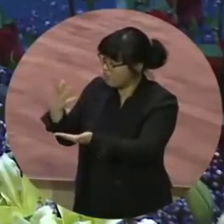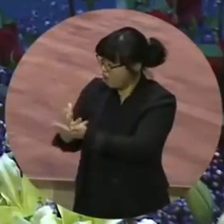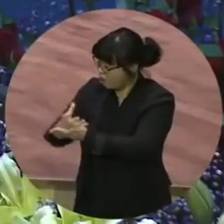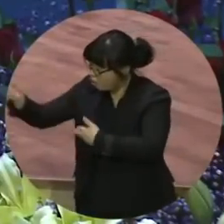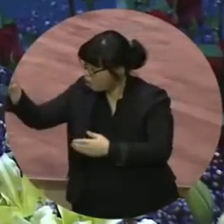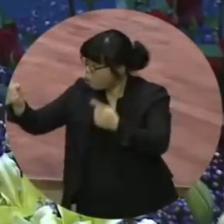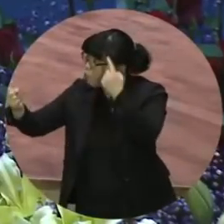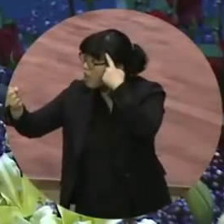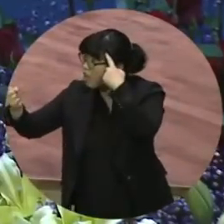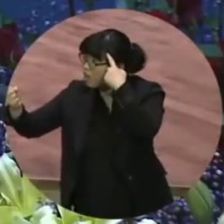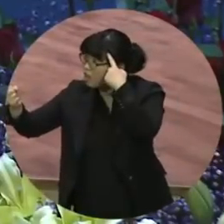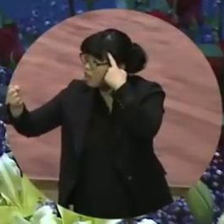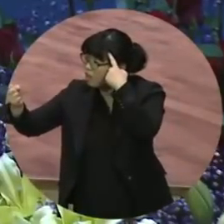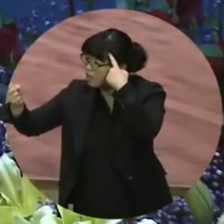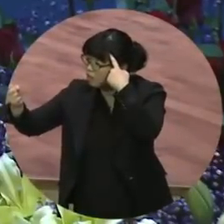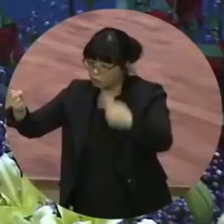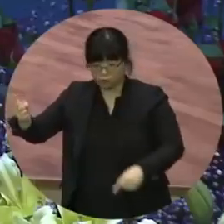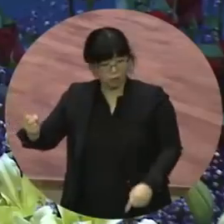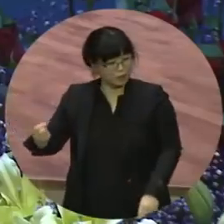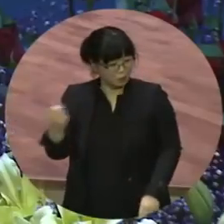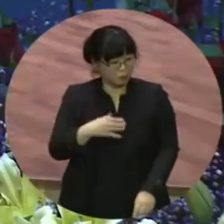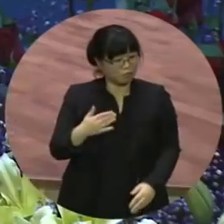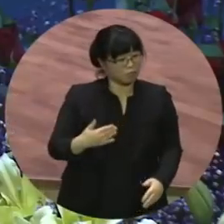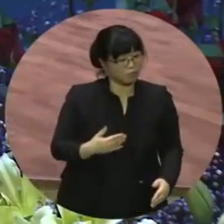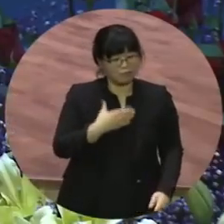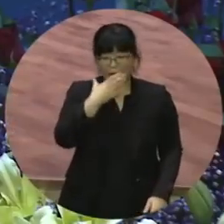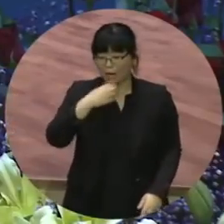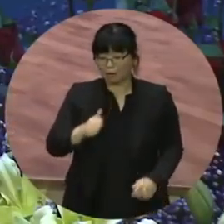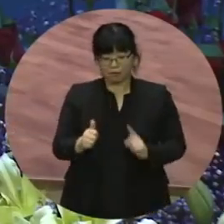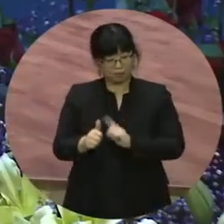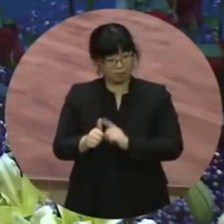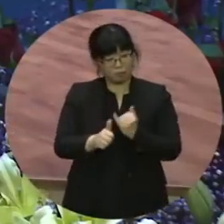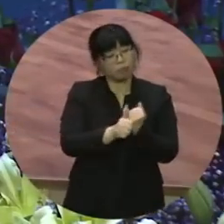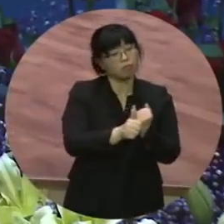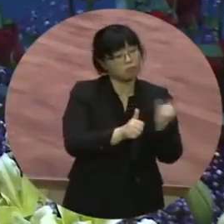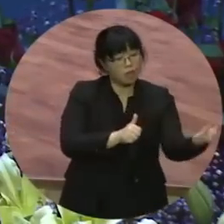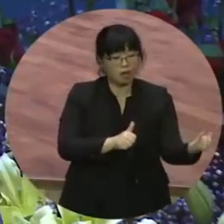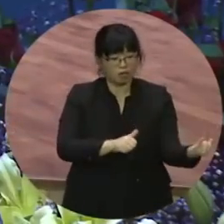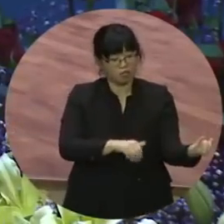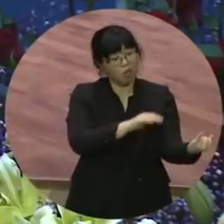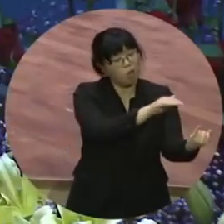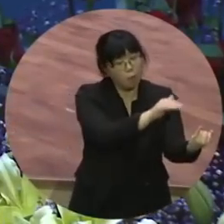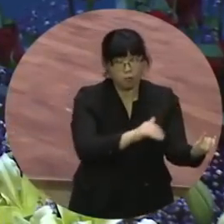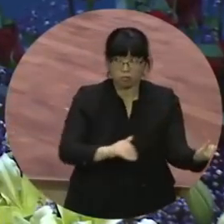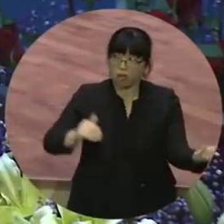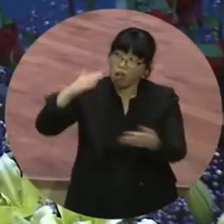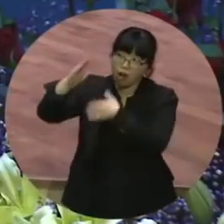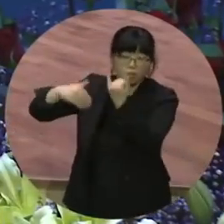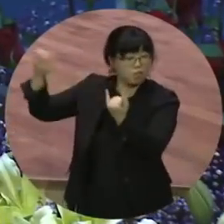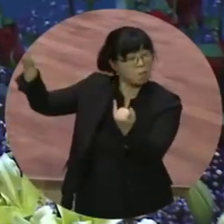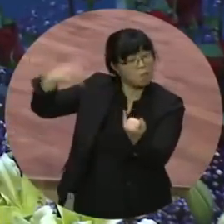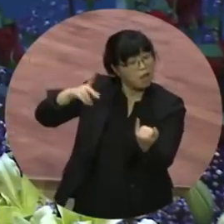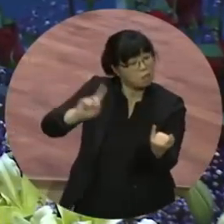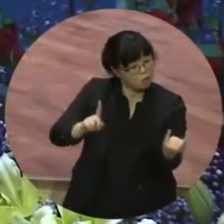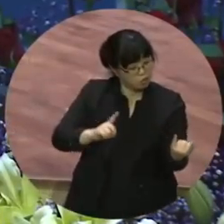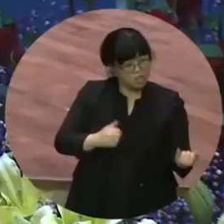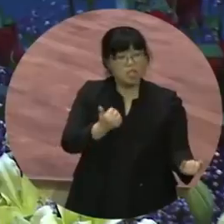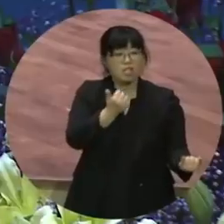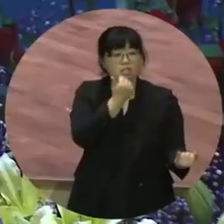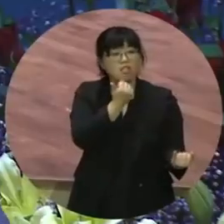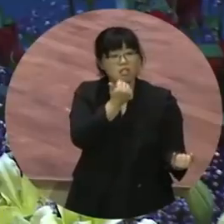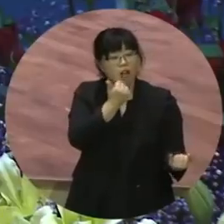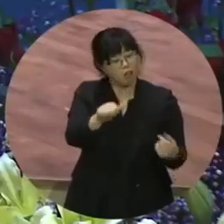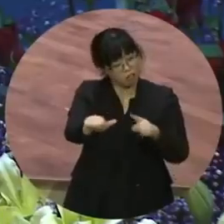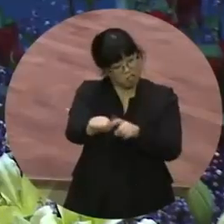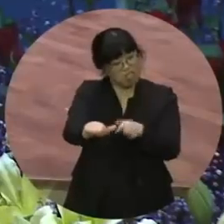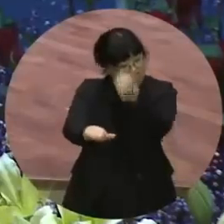여보, 하나님 어젯밤에 나에게 말씀하시, 이삭을 바치래, 번제로. 어쩌면 좋지?